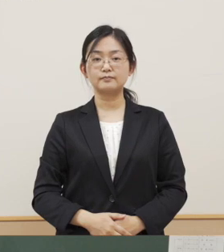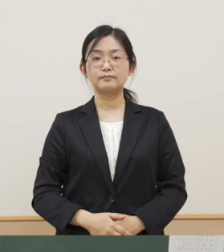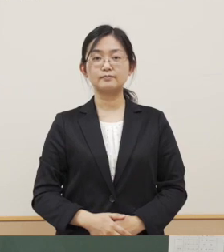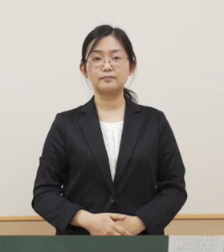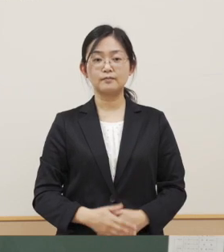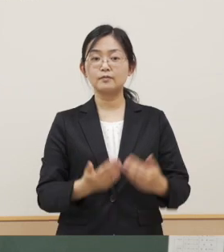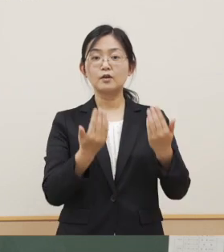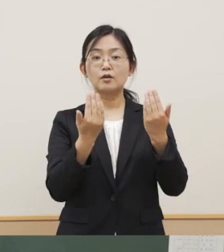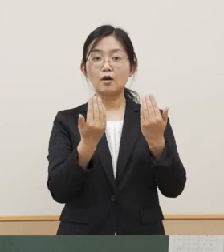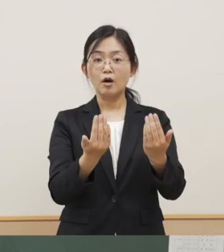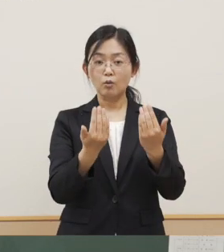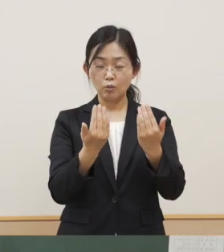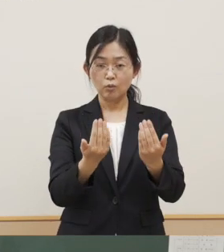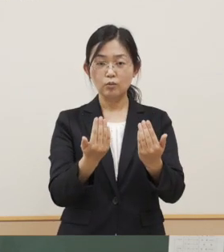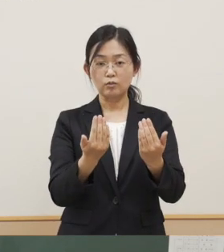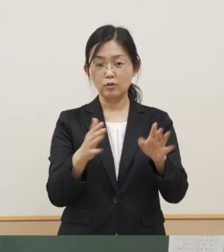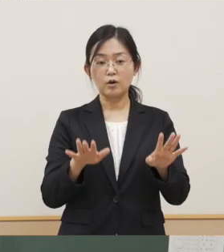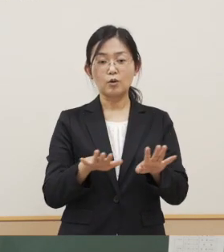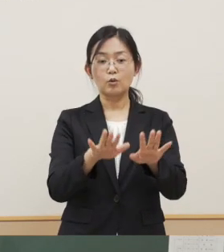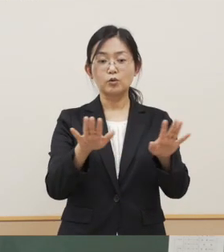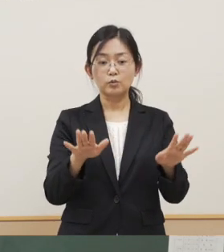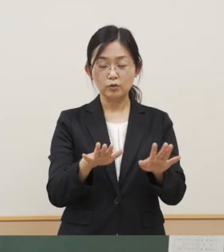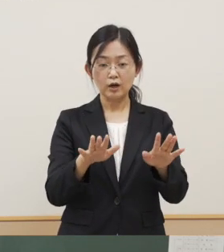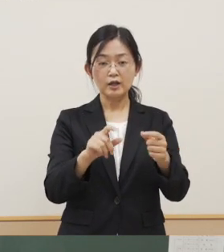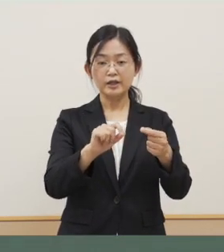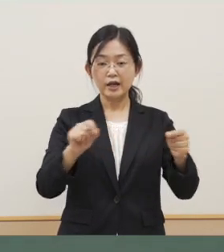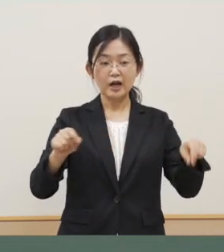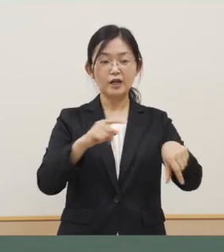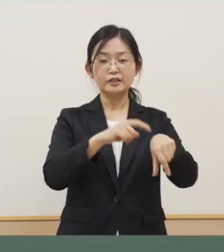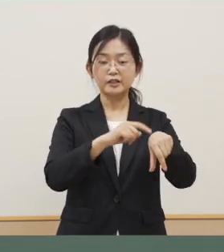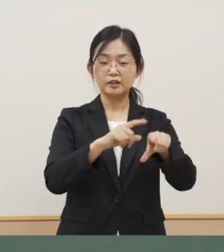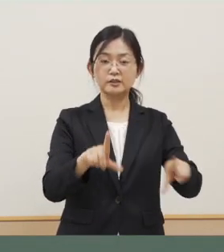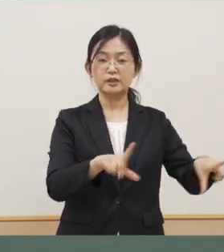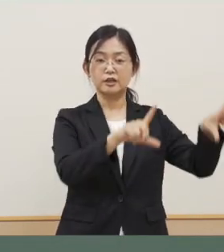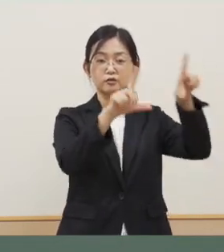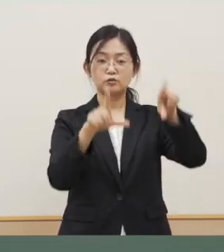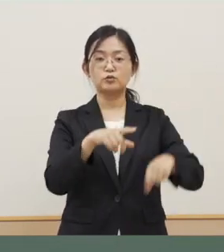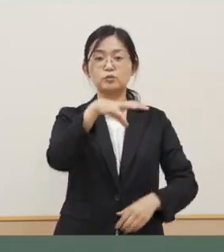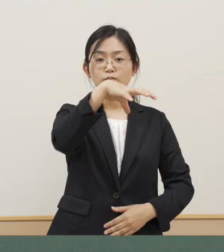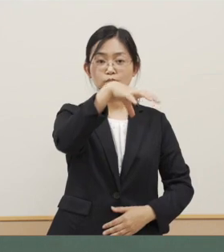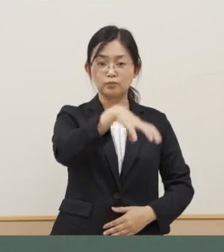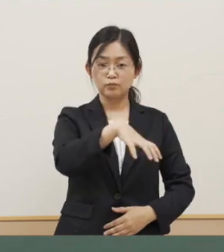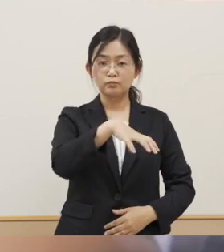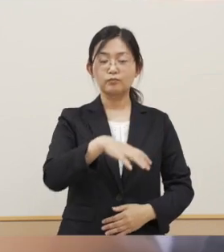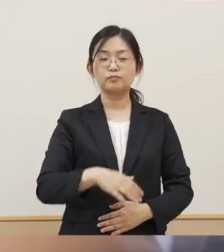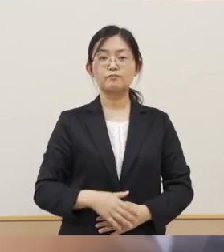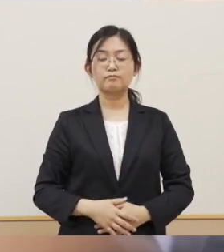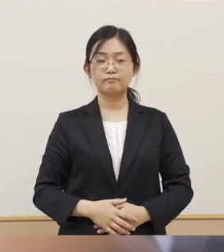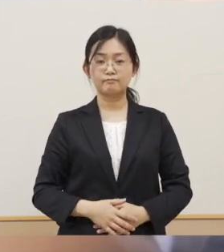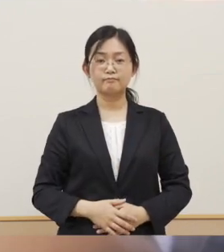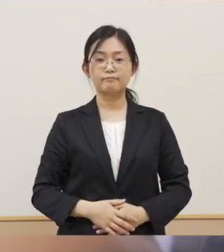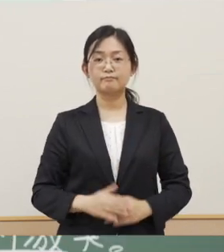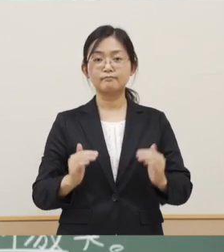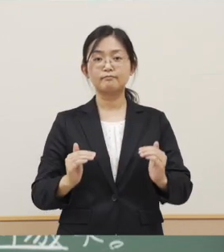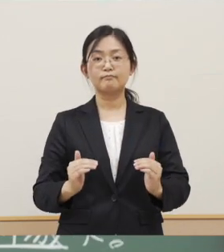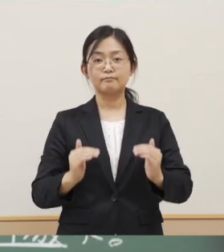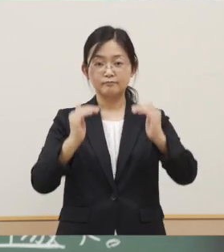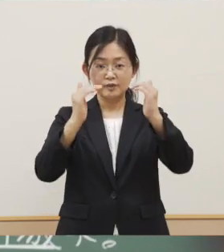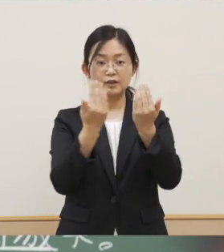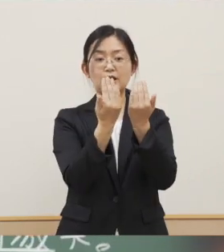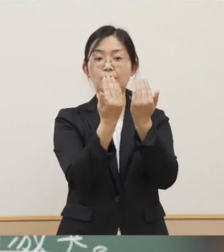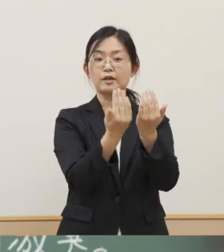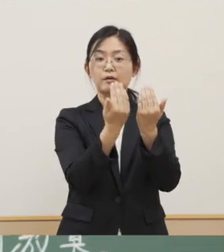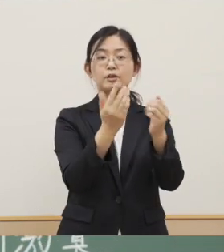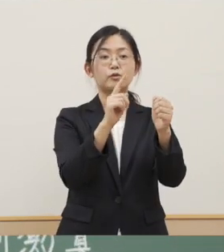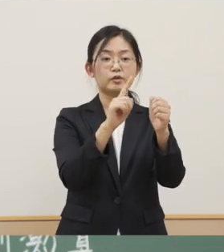学校は子どもたちが家庭以外で最も長い時間を過ごすため、育ちや学びにとって